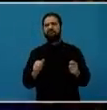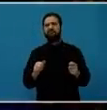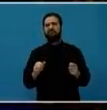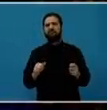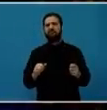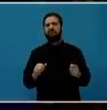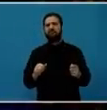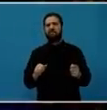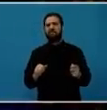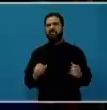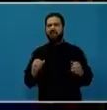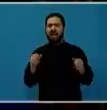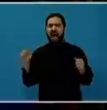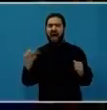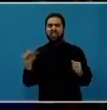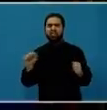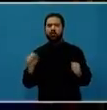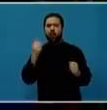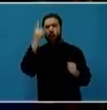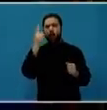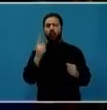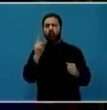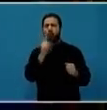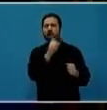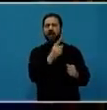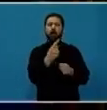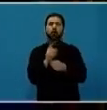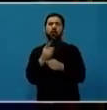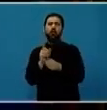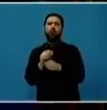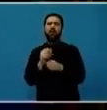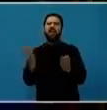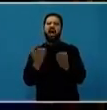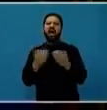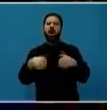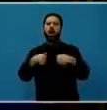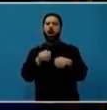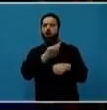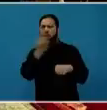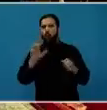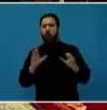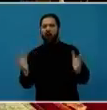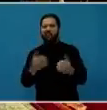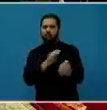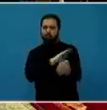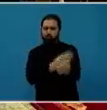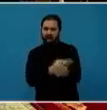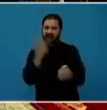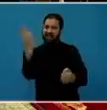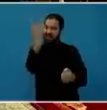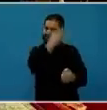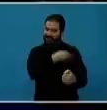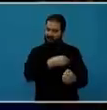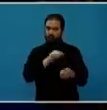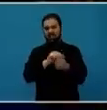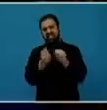ca un fel de acțiune a unor lucruri la care noi nu avem puterea de a le înțelege sau